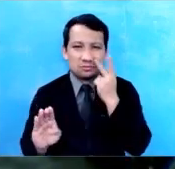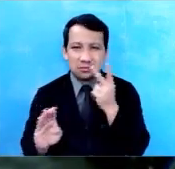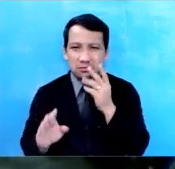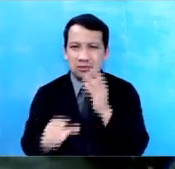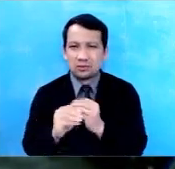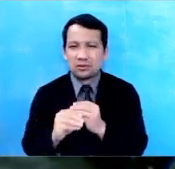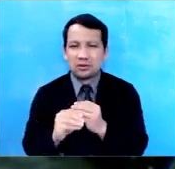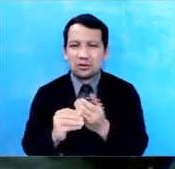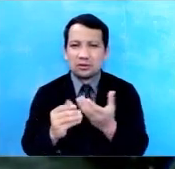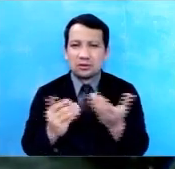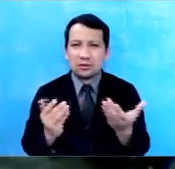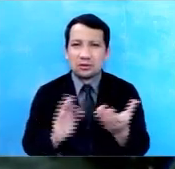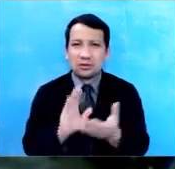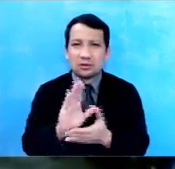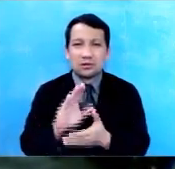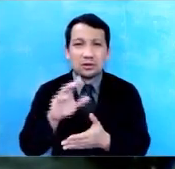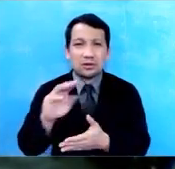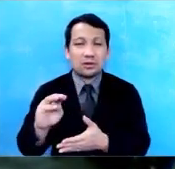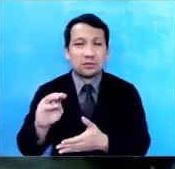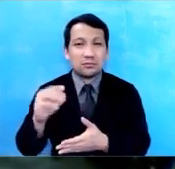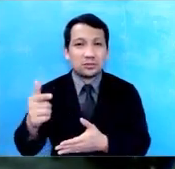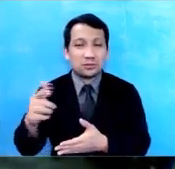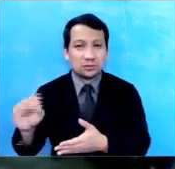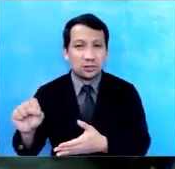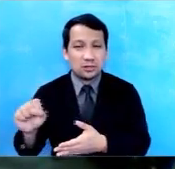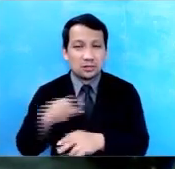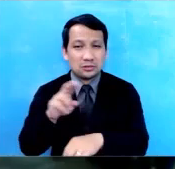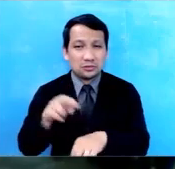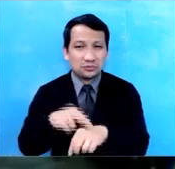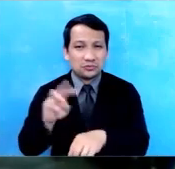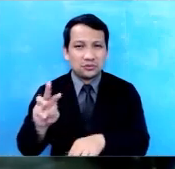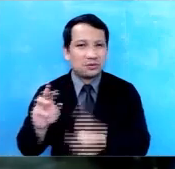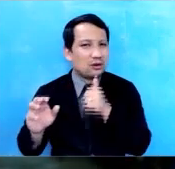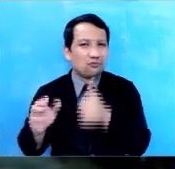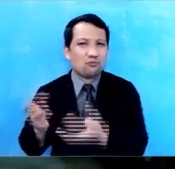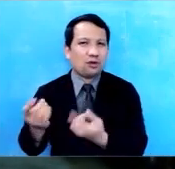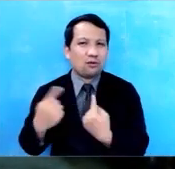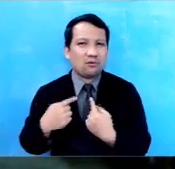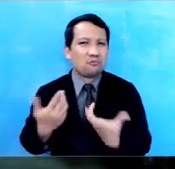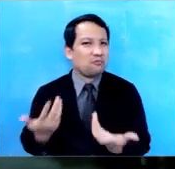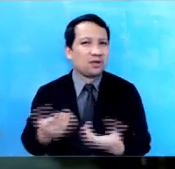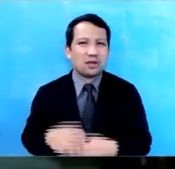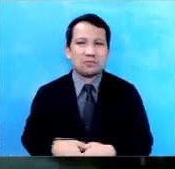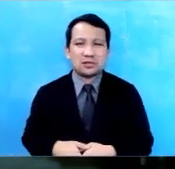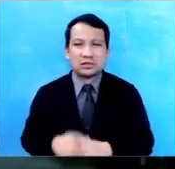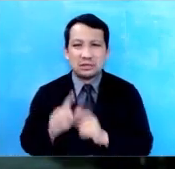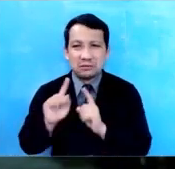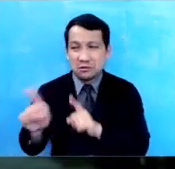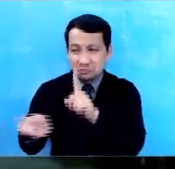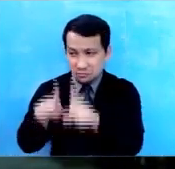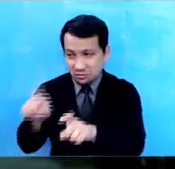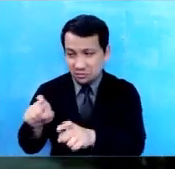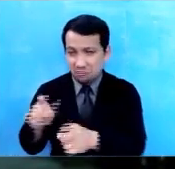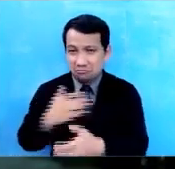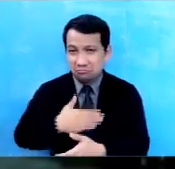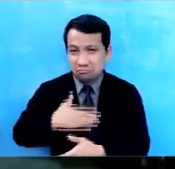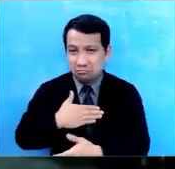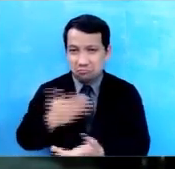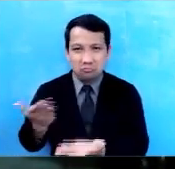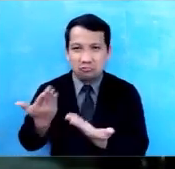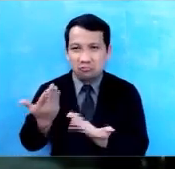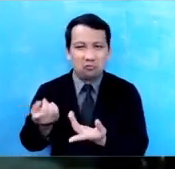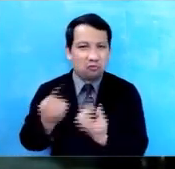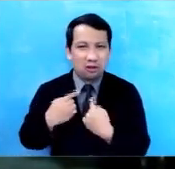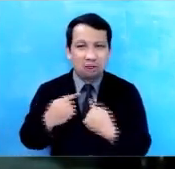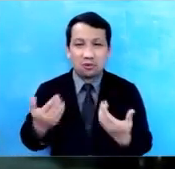yung panig ng Mines and Geosciences Bureau ng Region 6, pero hanggang ngayon, wala pa silang tugon sa ating mga pakiusap. Sa ngayon, Gretchen, nandito